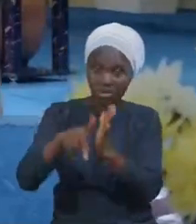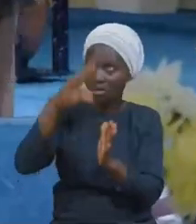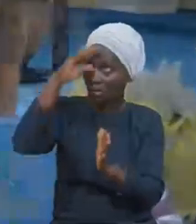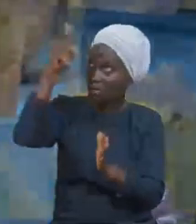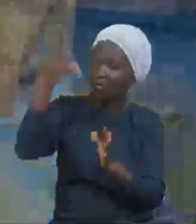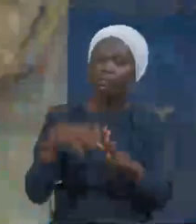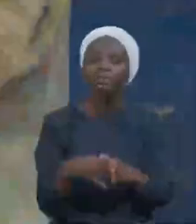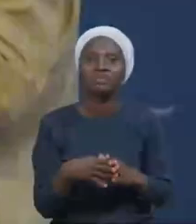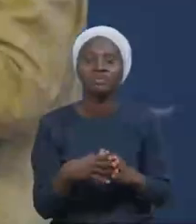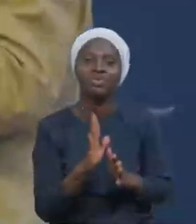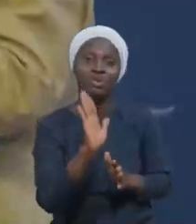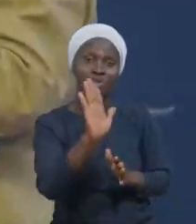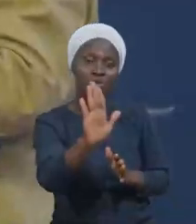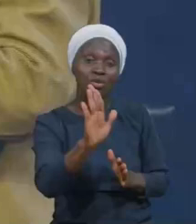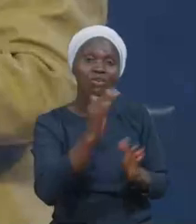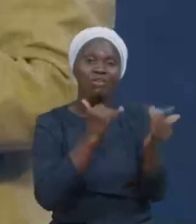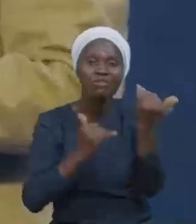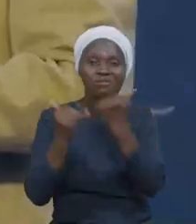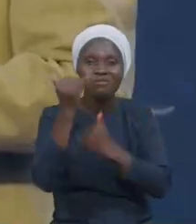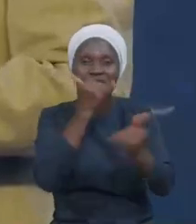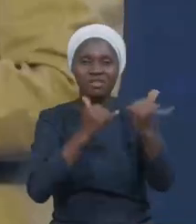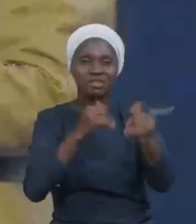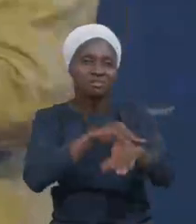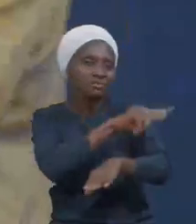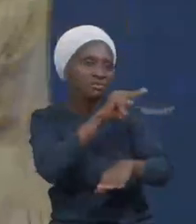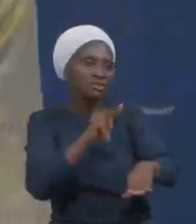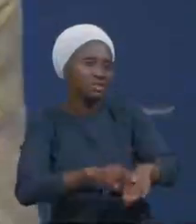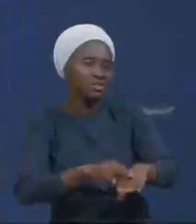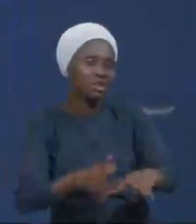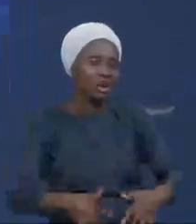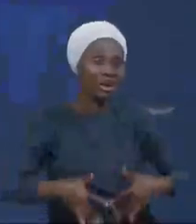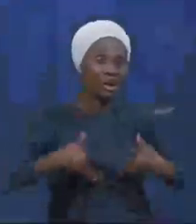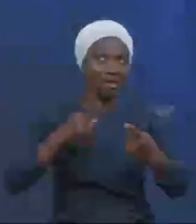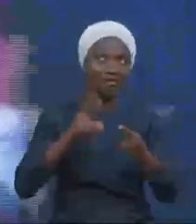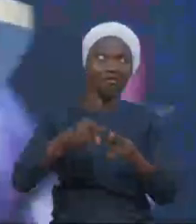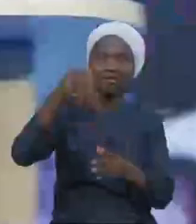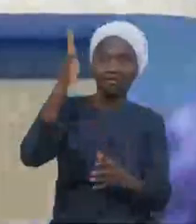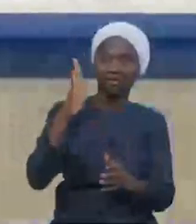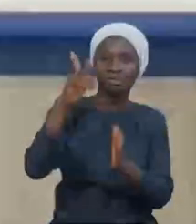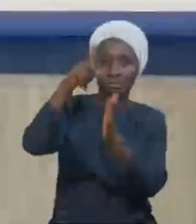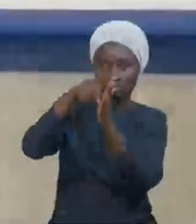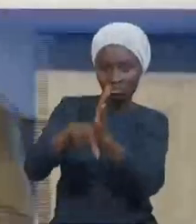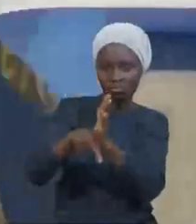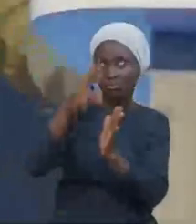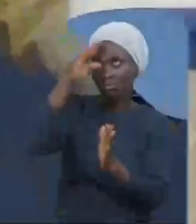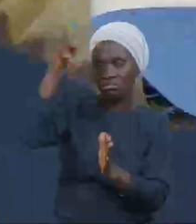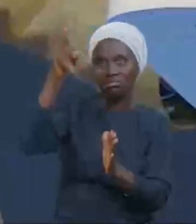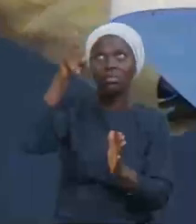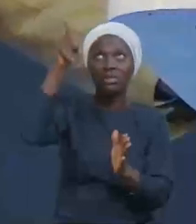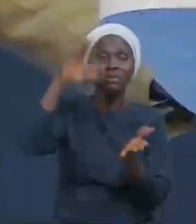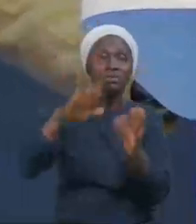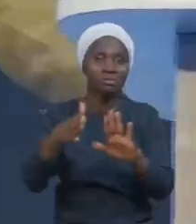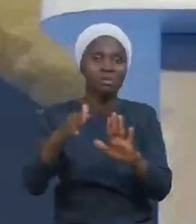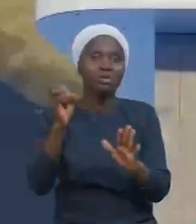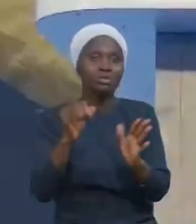Vos offenses, votre nature d'offense l'ont tué. Il est mort pour que vous ne